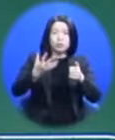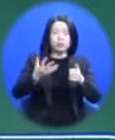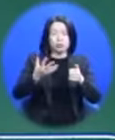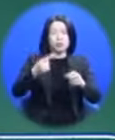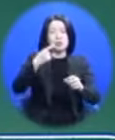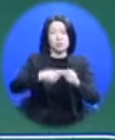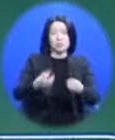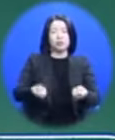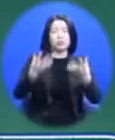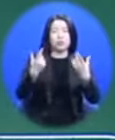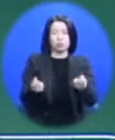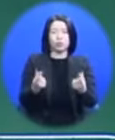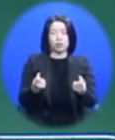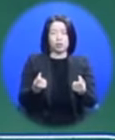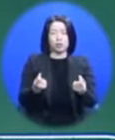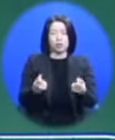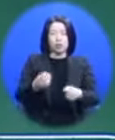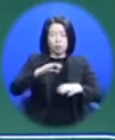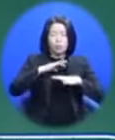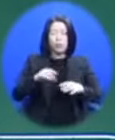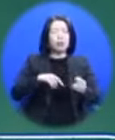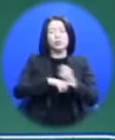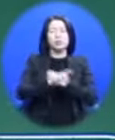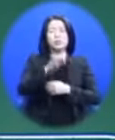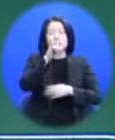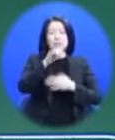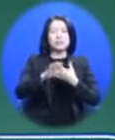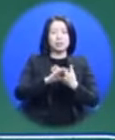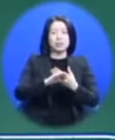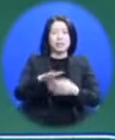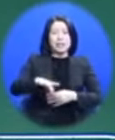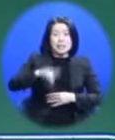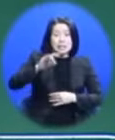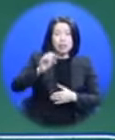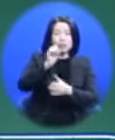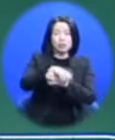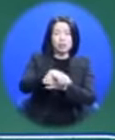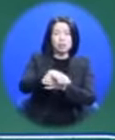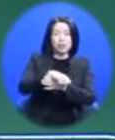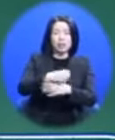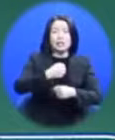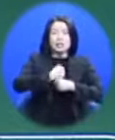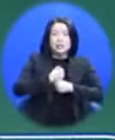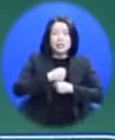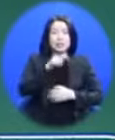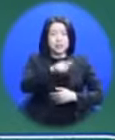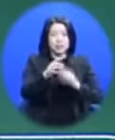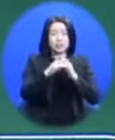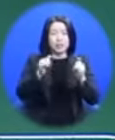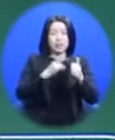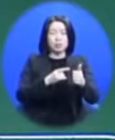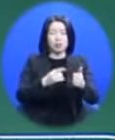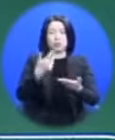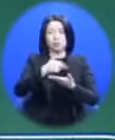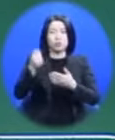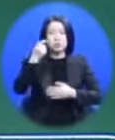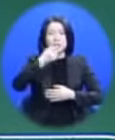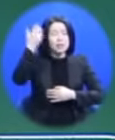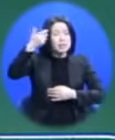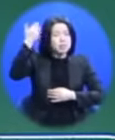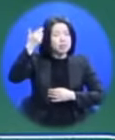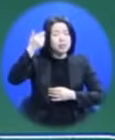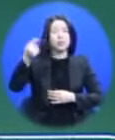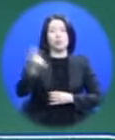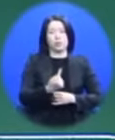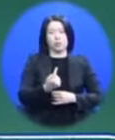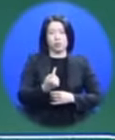그러니까 이 놀라운 의미가 있는 것이 맥추감사, 첫열매 감사를 지키는 그 사람들에게 주의 성령이 임하셨다는